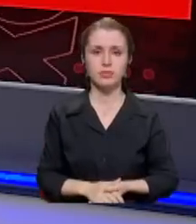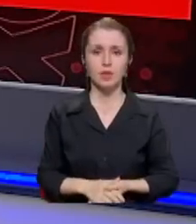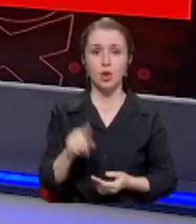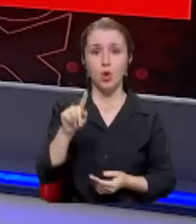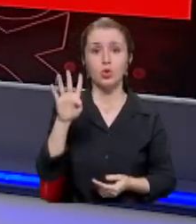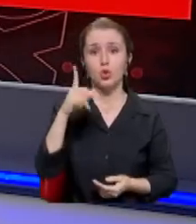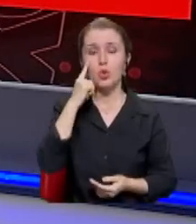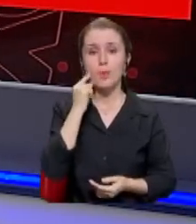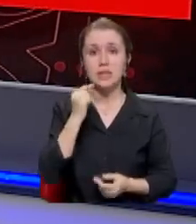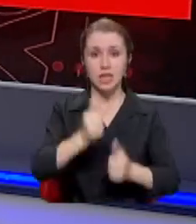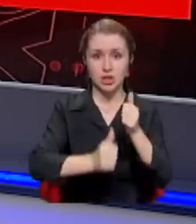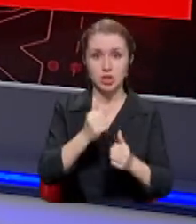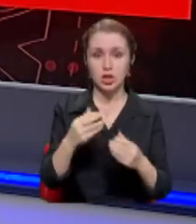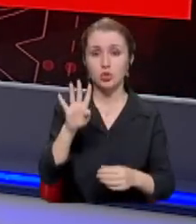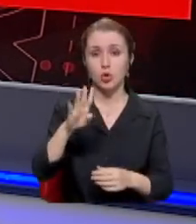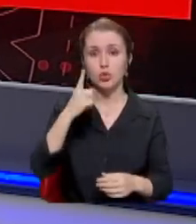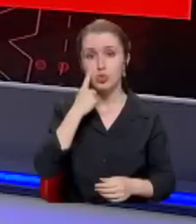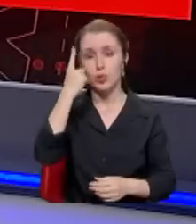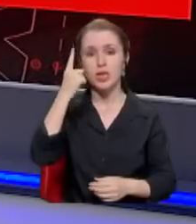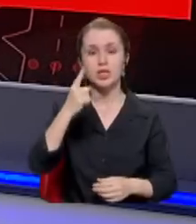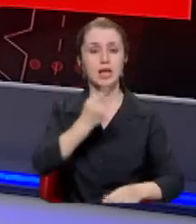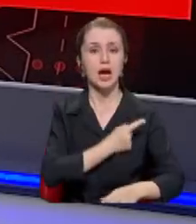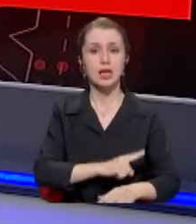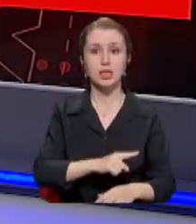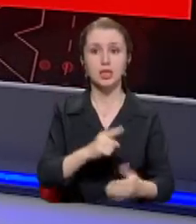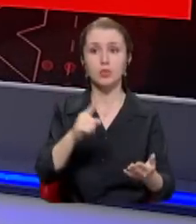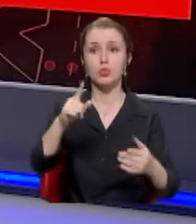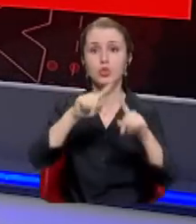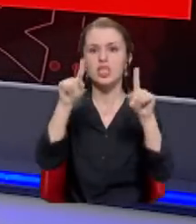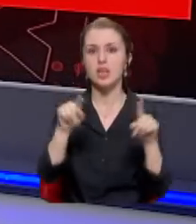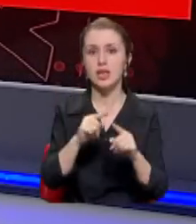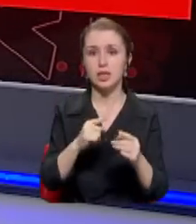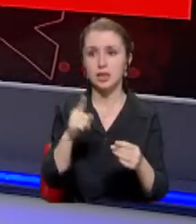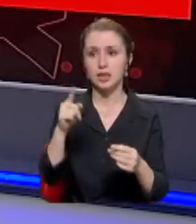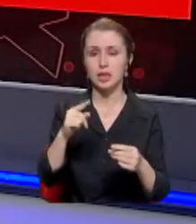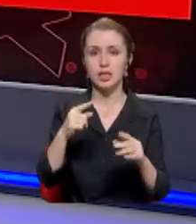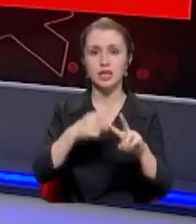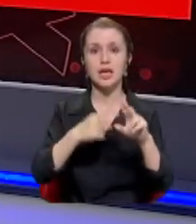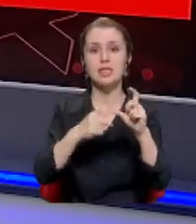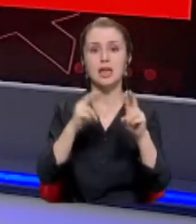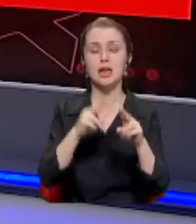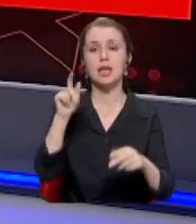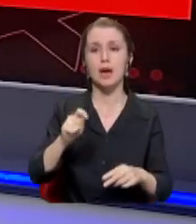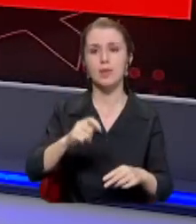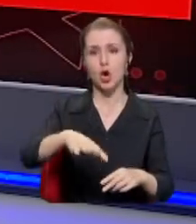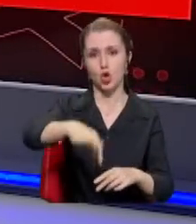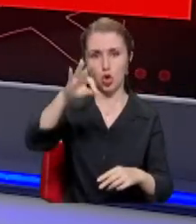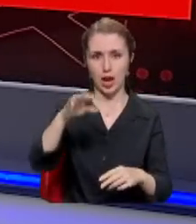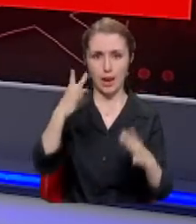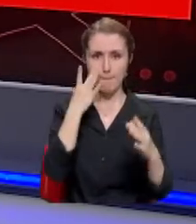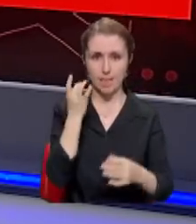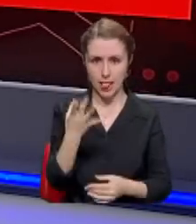Efendim 14 Mayıs'ta yarışacak 4 Cumhurbaşkanı adayının pusuladaki yerleri Yüksek Seçim Kurulu'nda yapılan kura ile